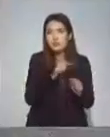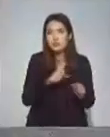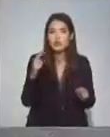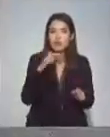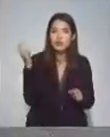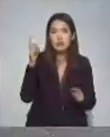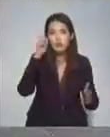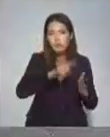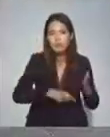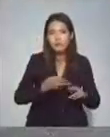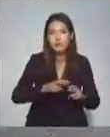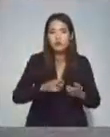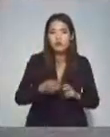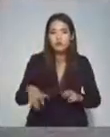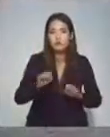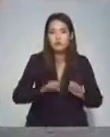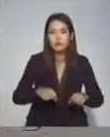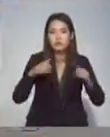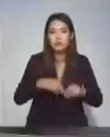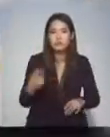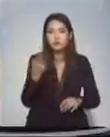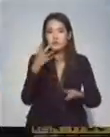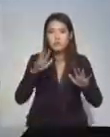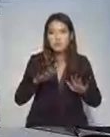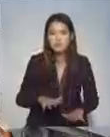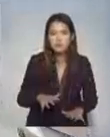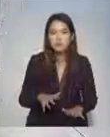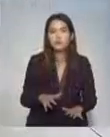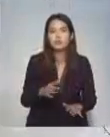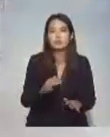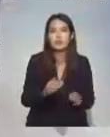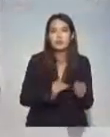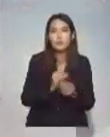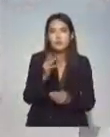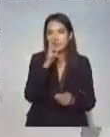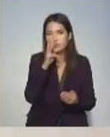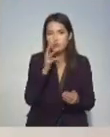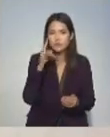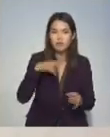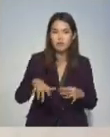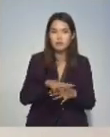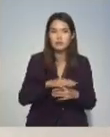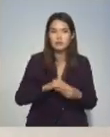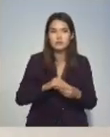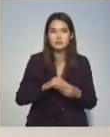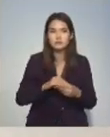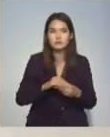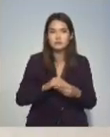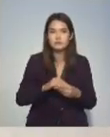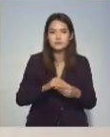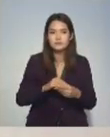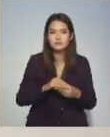экономисты уверены, проблему можно решить в первую очередь, повысив уровень дохода казахстанцев. На мой взгляд,